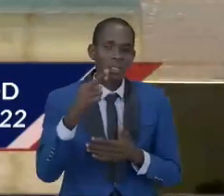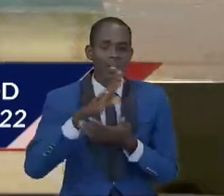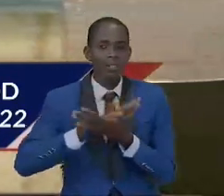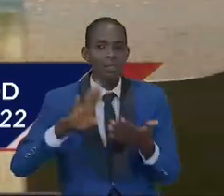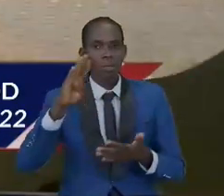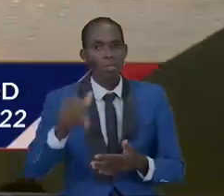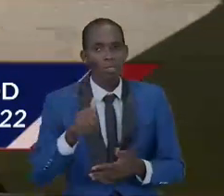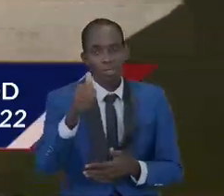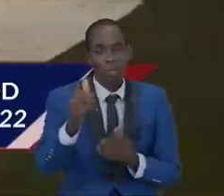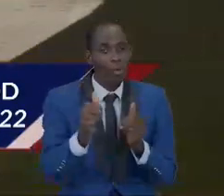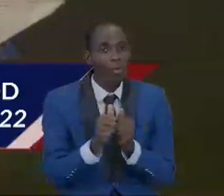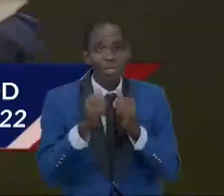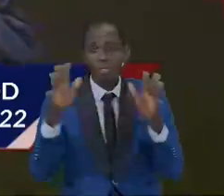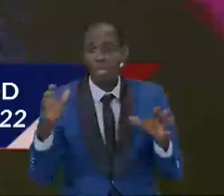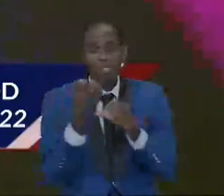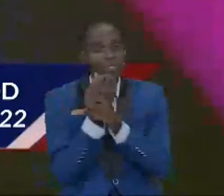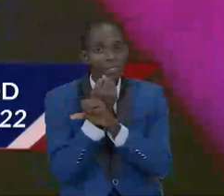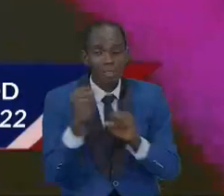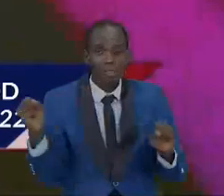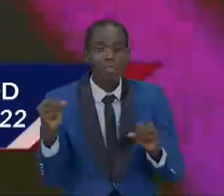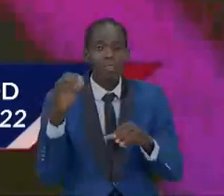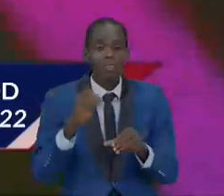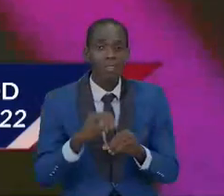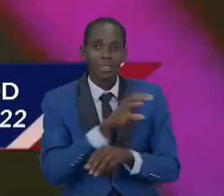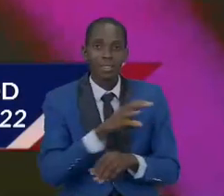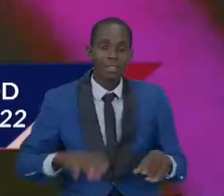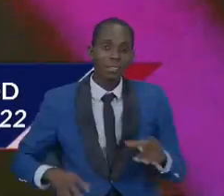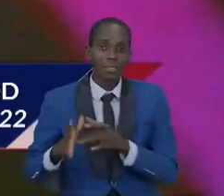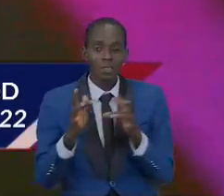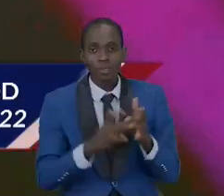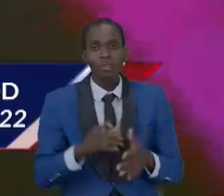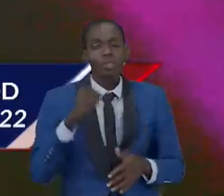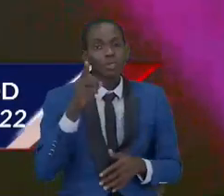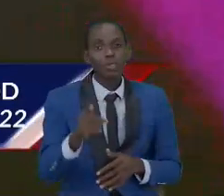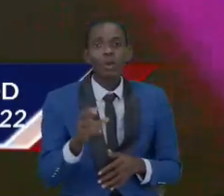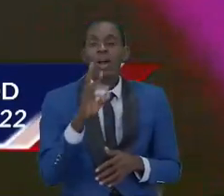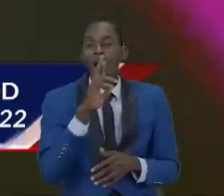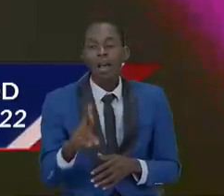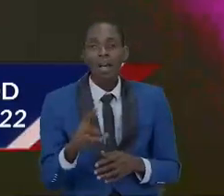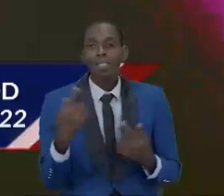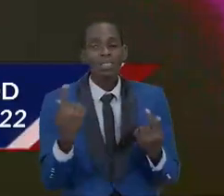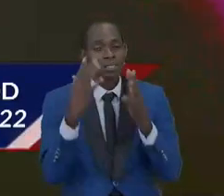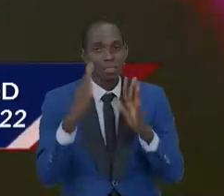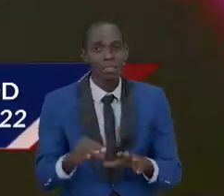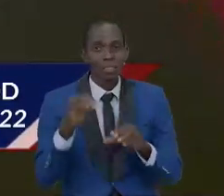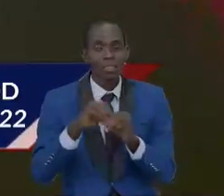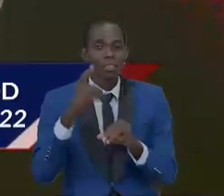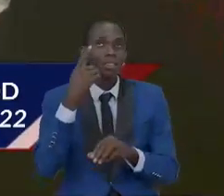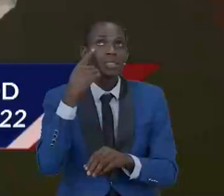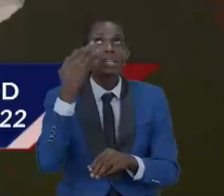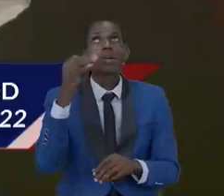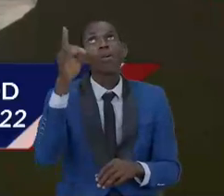d'être juste pas vous-même sans le salut en Christ vous êtes coupable aux yeux de Dieu